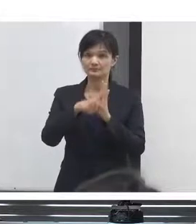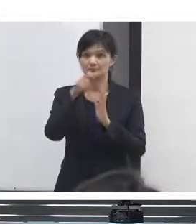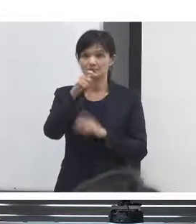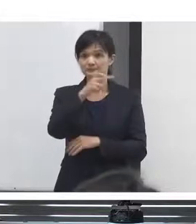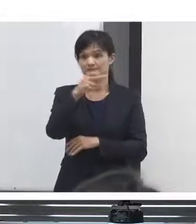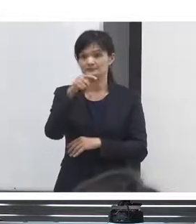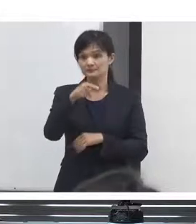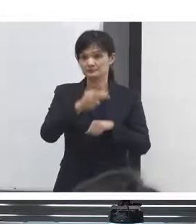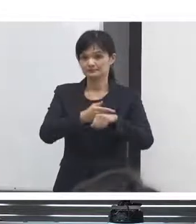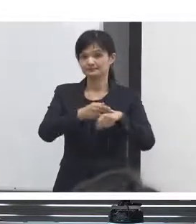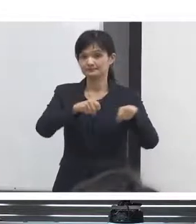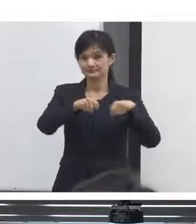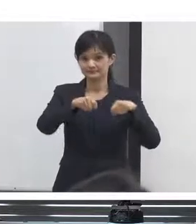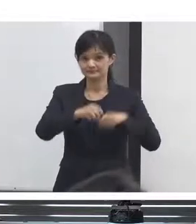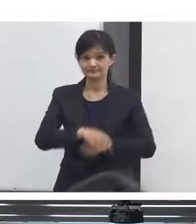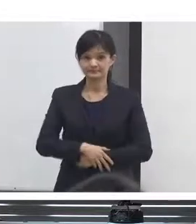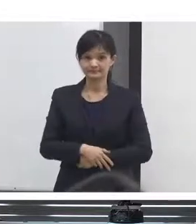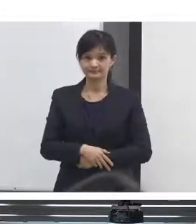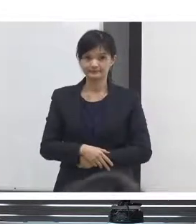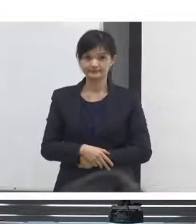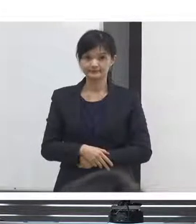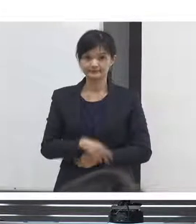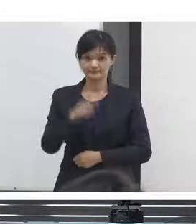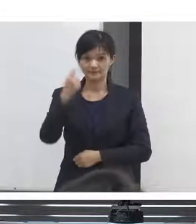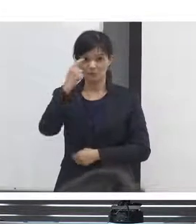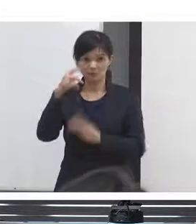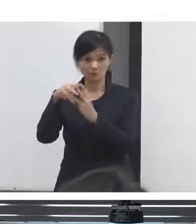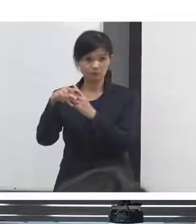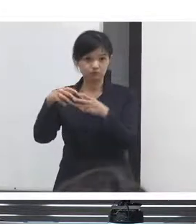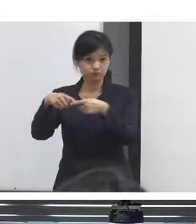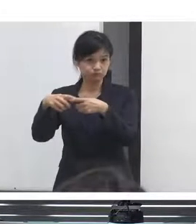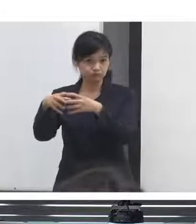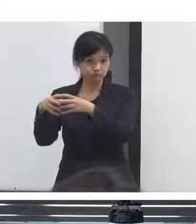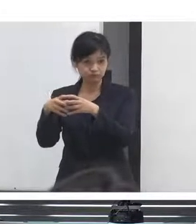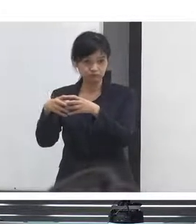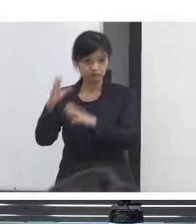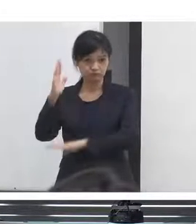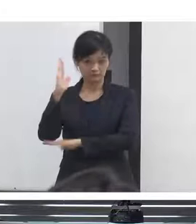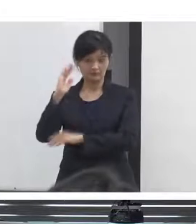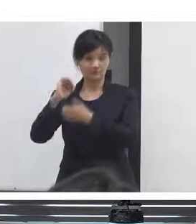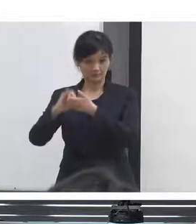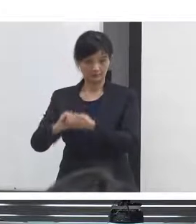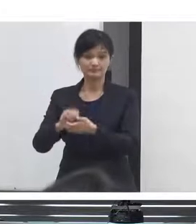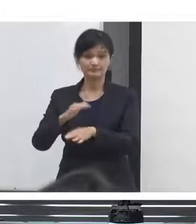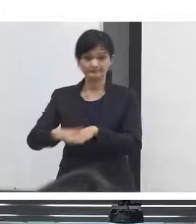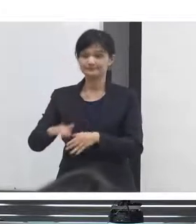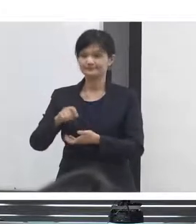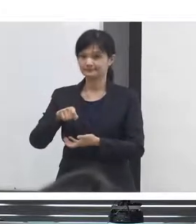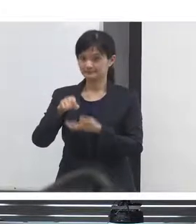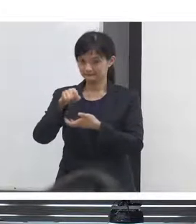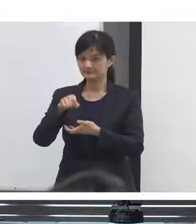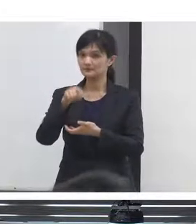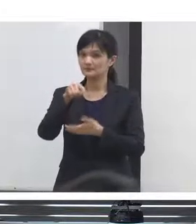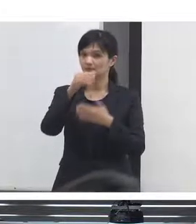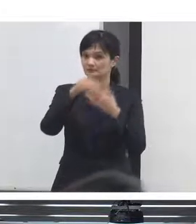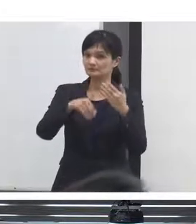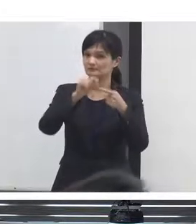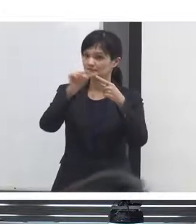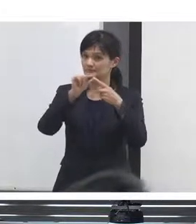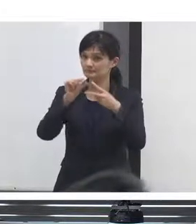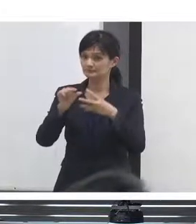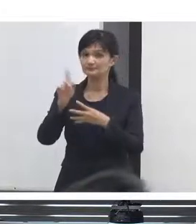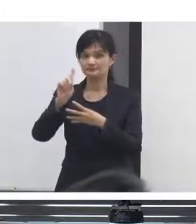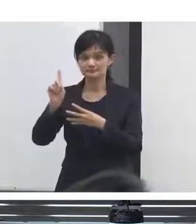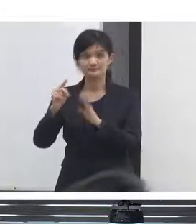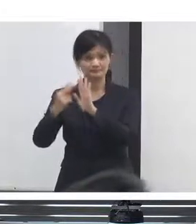策略。那是策略呢，就是在这个欧盟政府的指令里面呢，都会去提到说他们策略是什么，那根据策略这些策略呢，的 framework